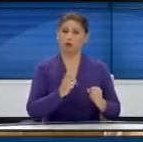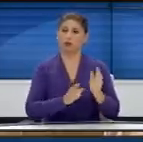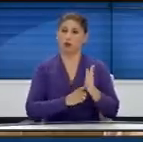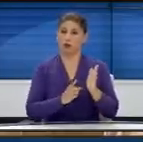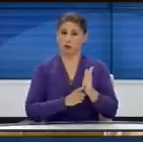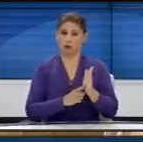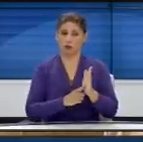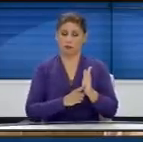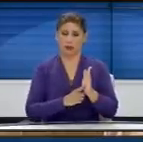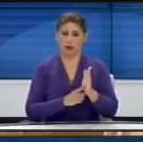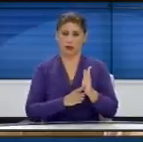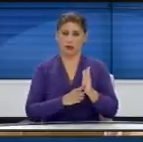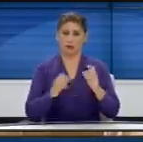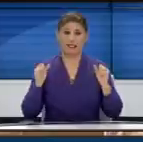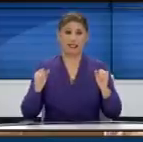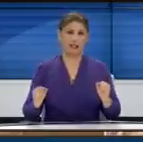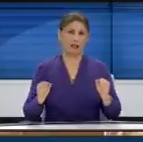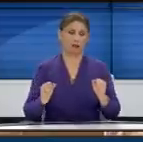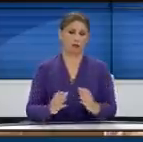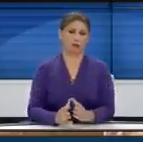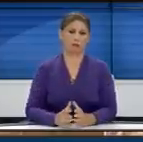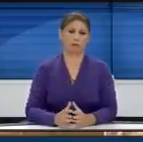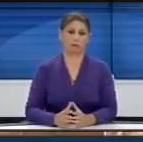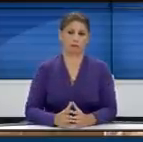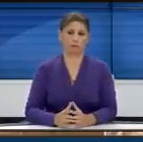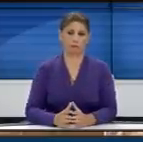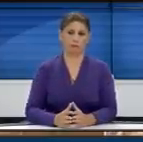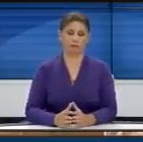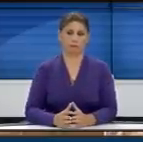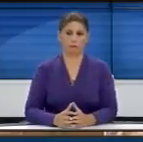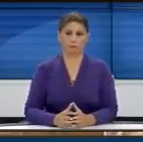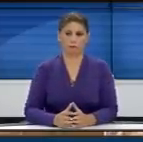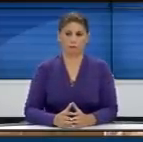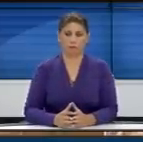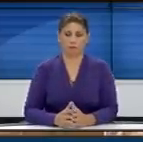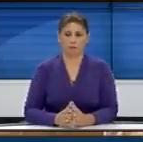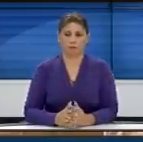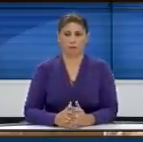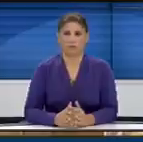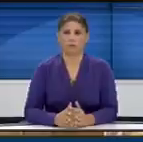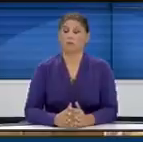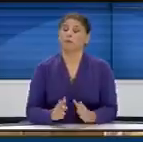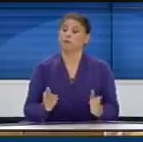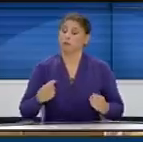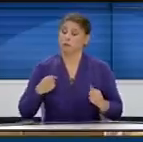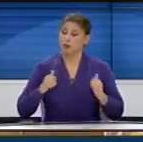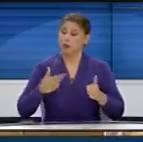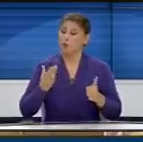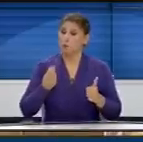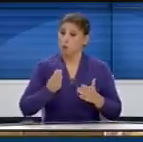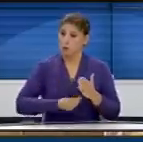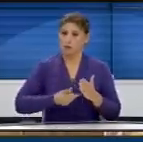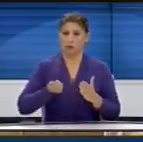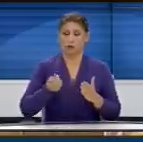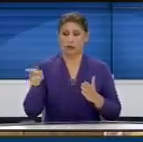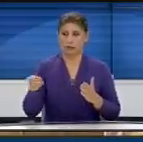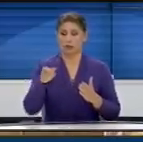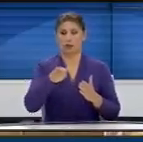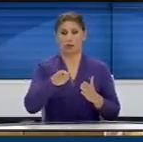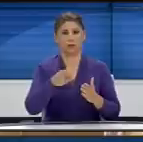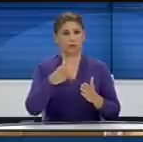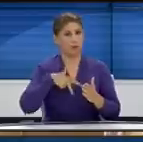νομικά στέρεους. Τολμήσατε, μάλιστα, το έχετε κάνει πολλές φορές και εσείς και ο τύπος σας και οι βουλευτές σας και οι